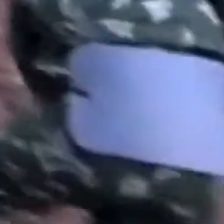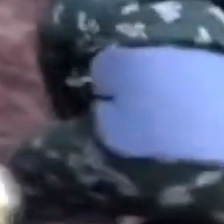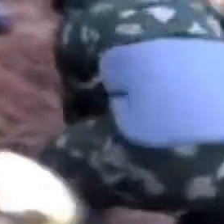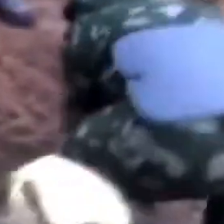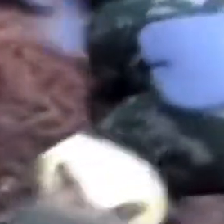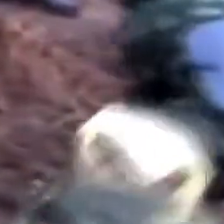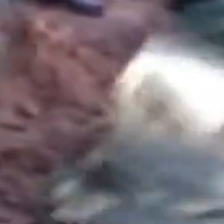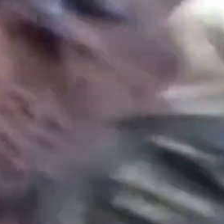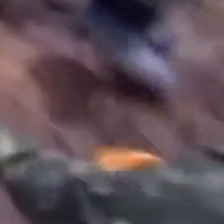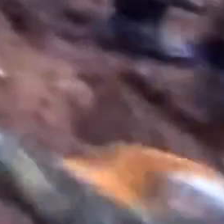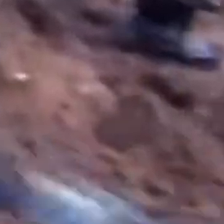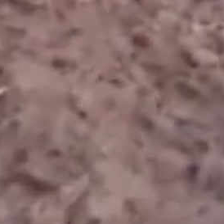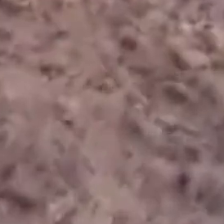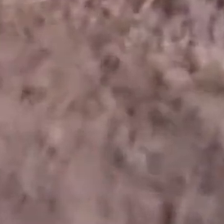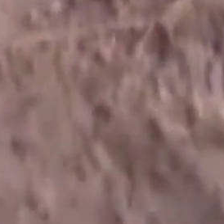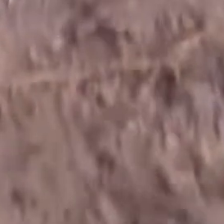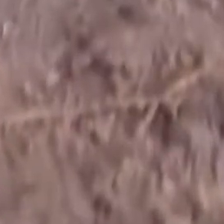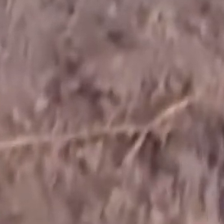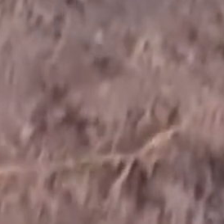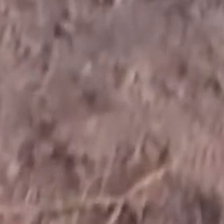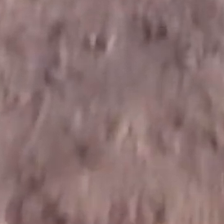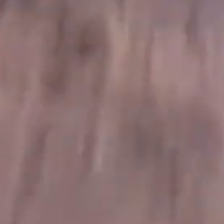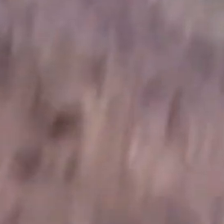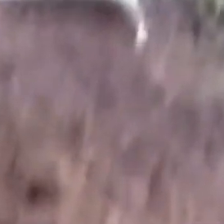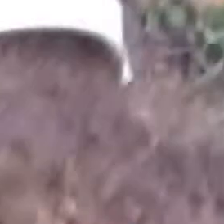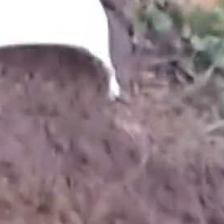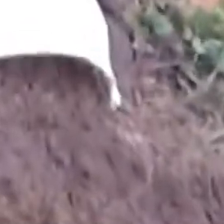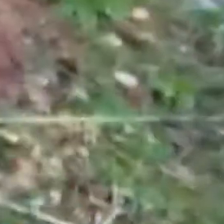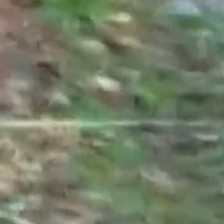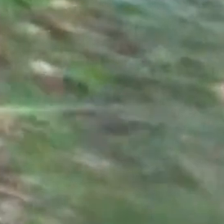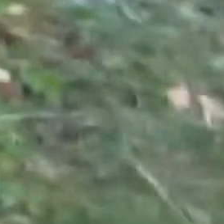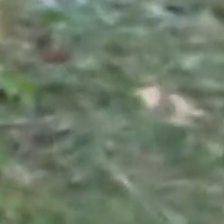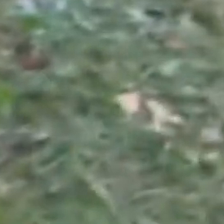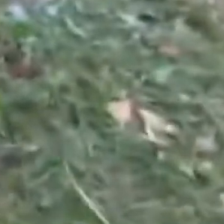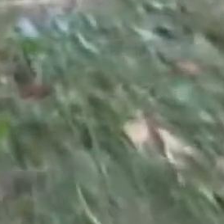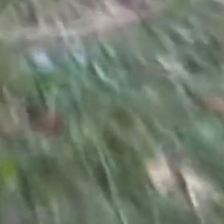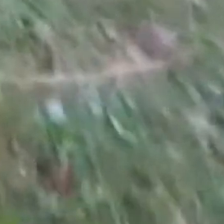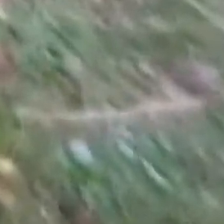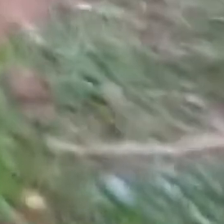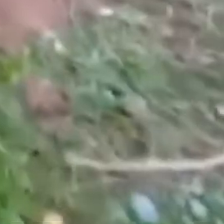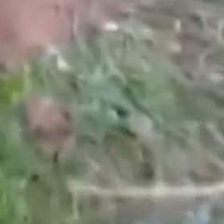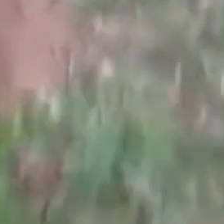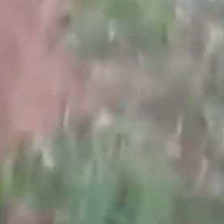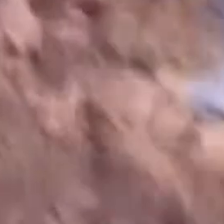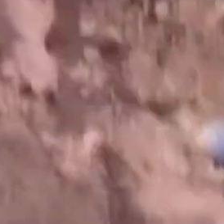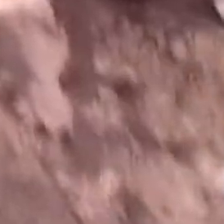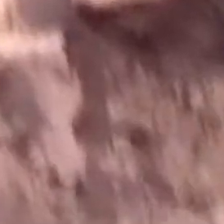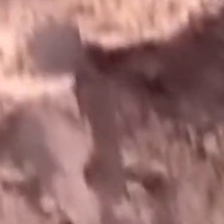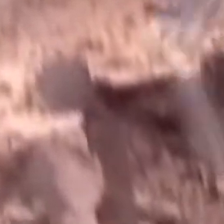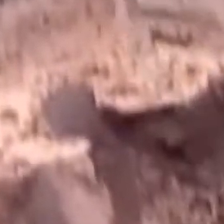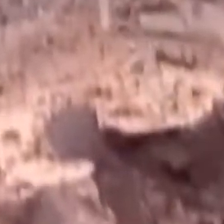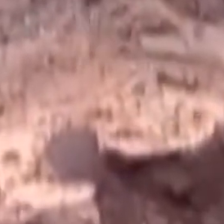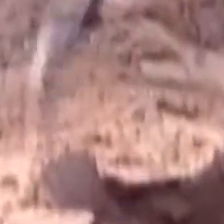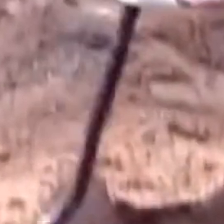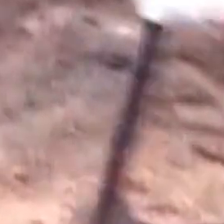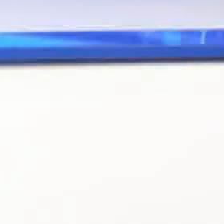Екінші дүниежүзілік соғысқа қатысып, хабар ошарсыз кеткен қазақ жауынгері Садықбек Тұрмановтың сүйегі табылды. Қазір жауынгердің туыстары